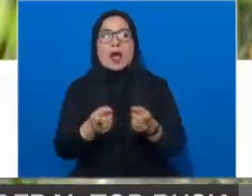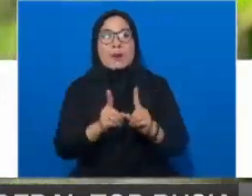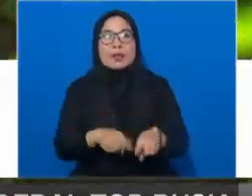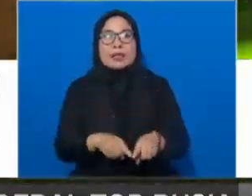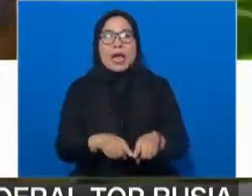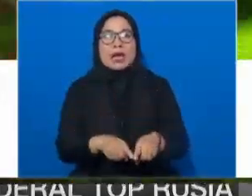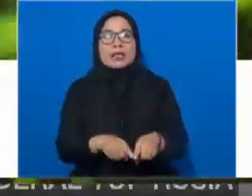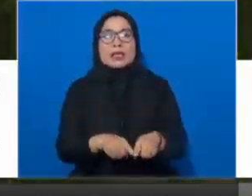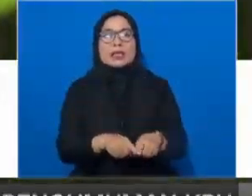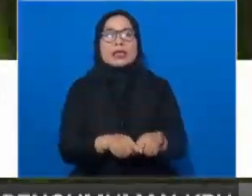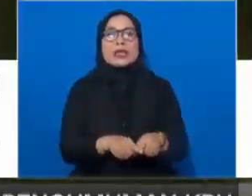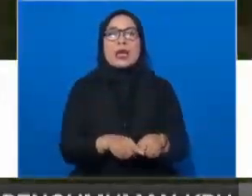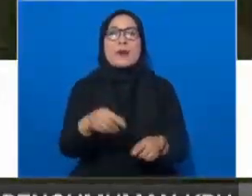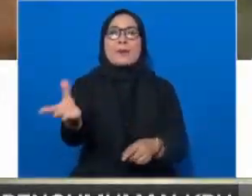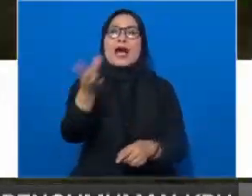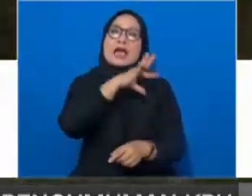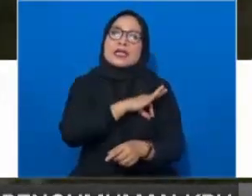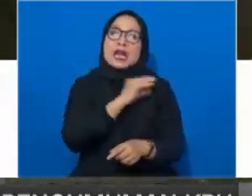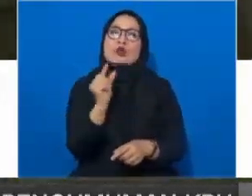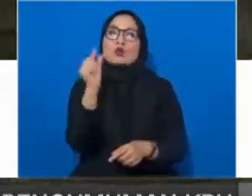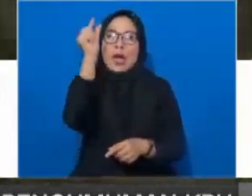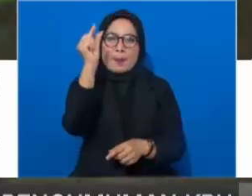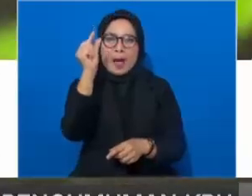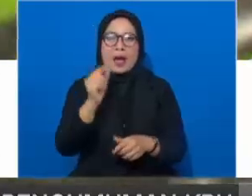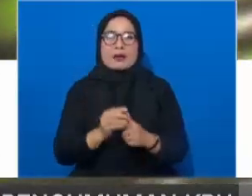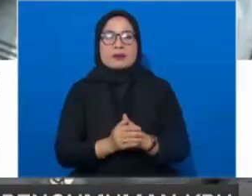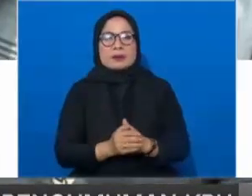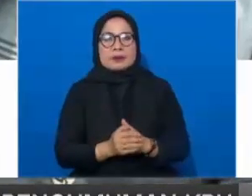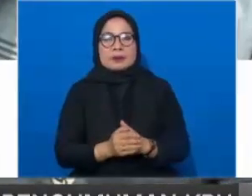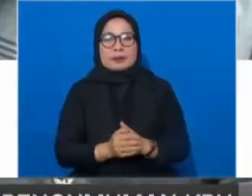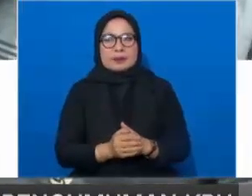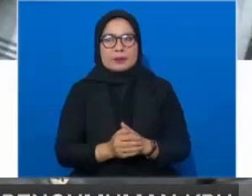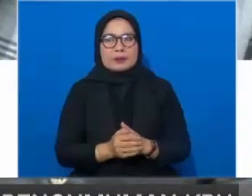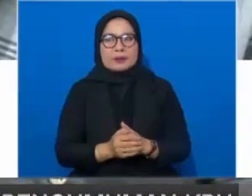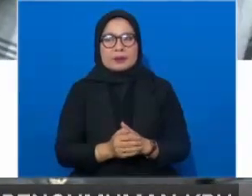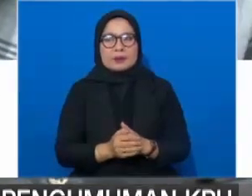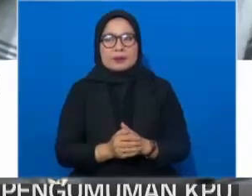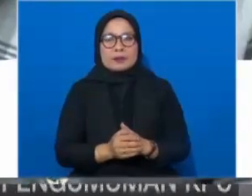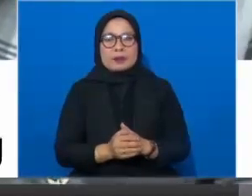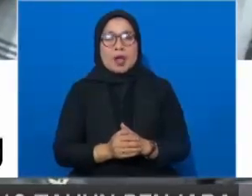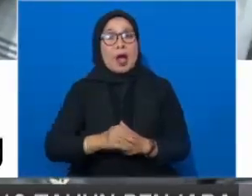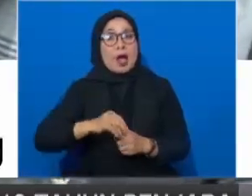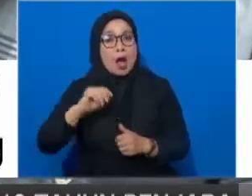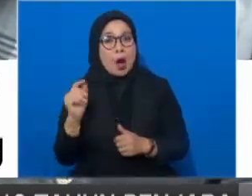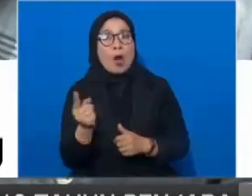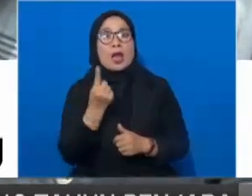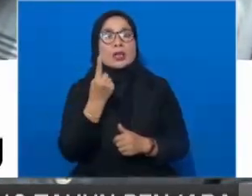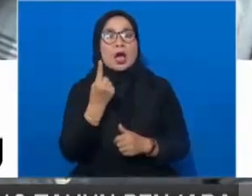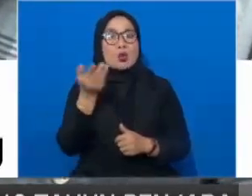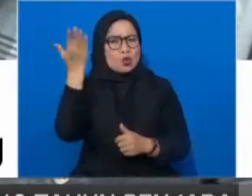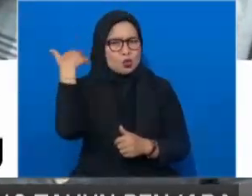utama keluarga Sau Cheng Yong untuk menyambung hidup. Awalnya memang punya sawah.